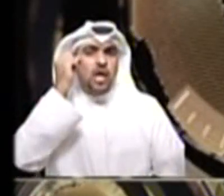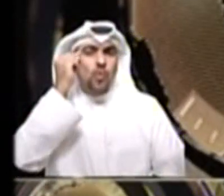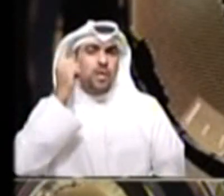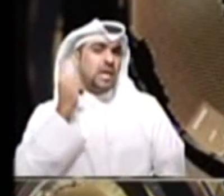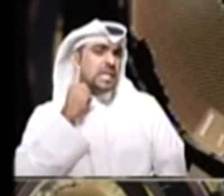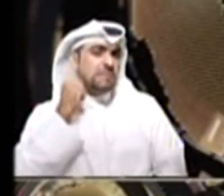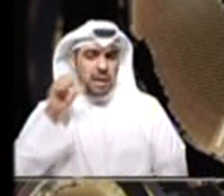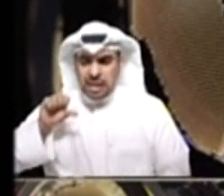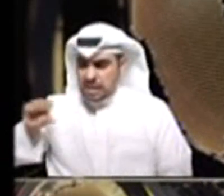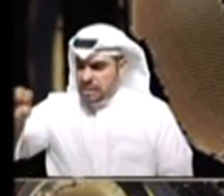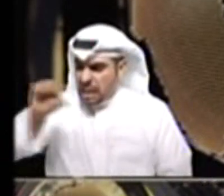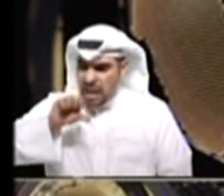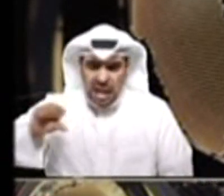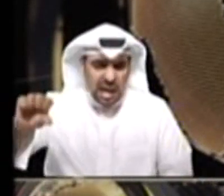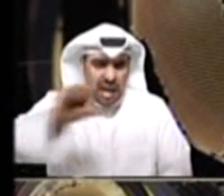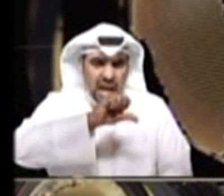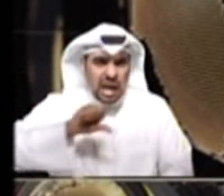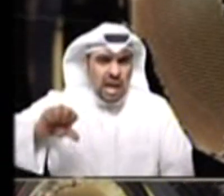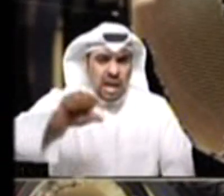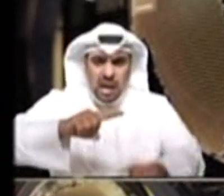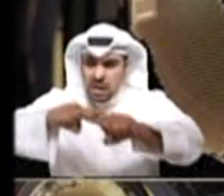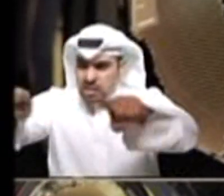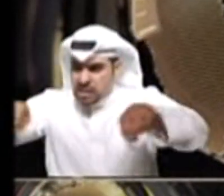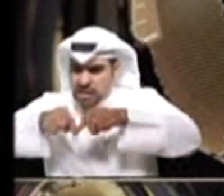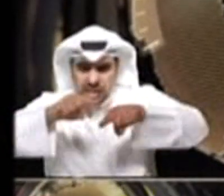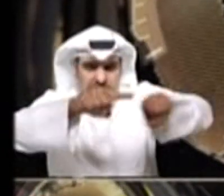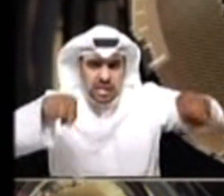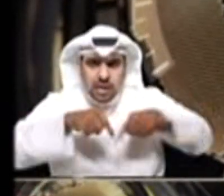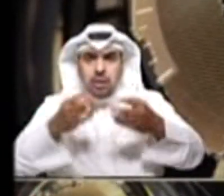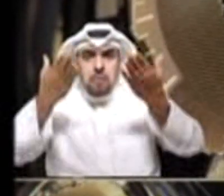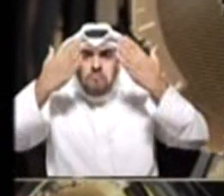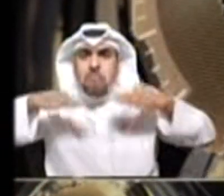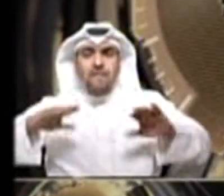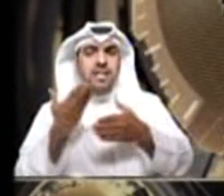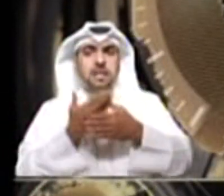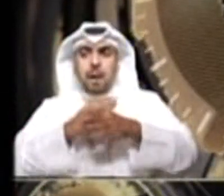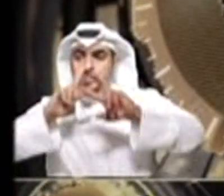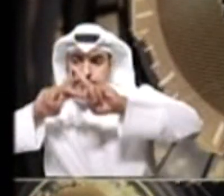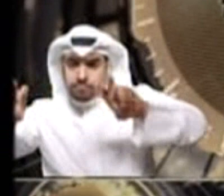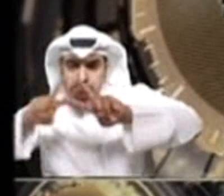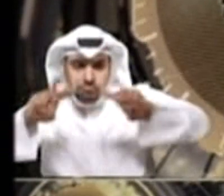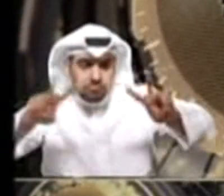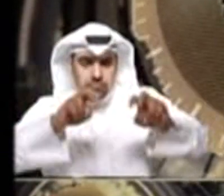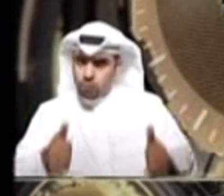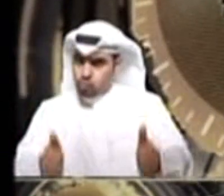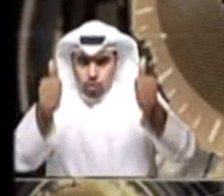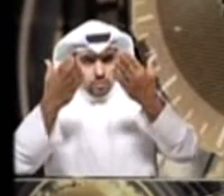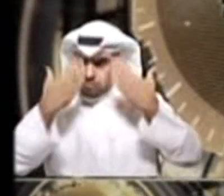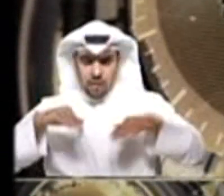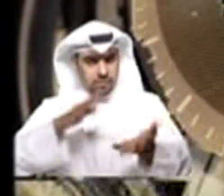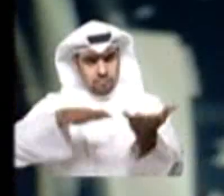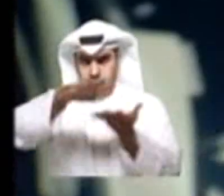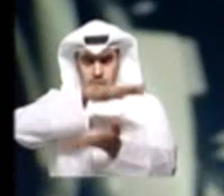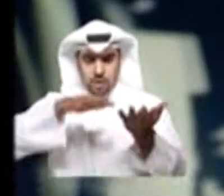التحقق من سلامة كافة مداخل المحطات وجميع المراحل المتبعة فيها.